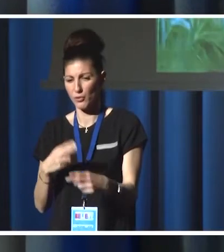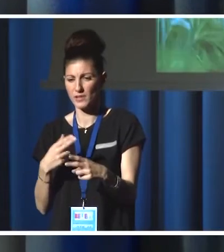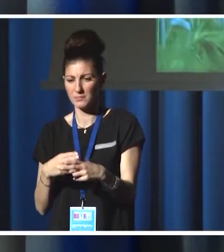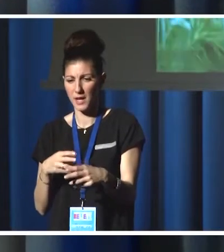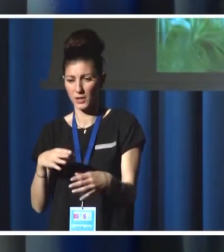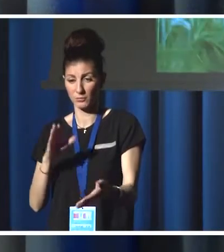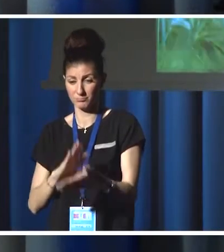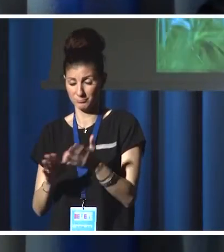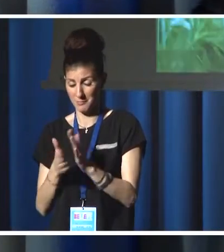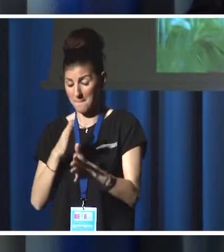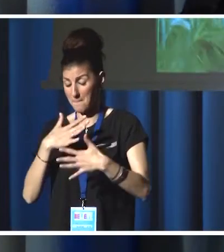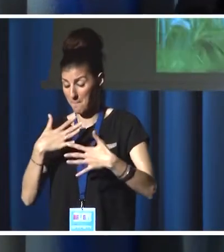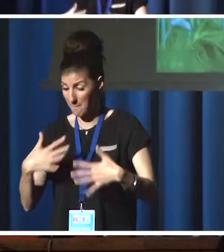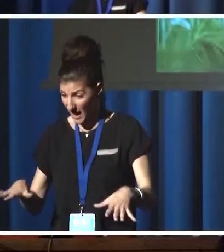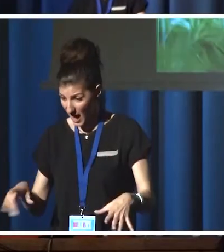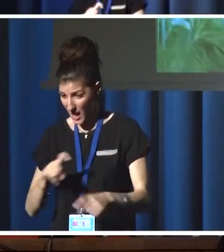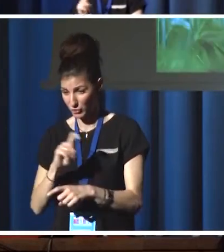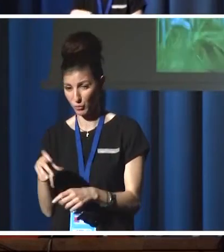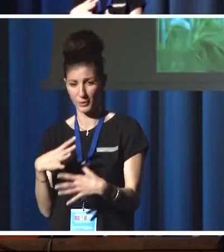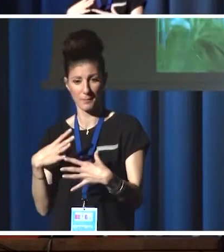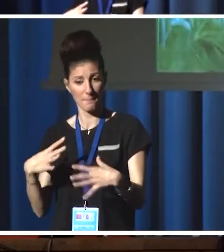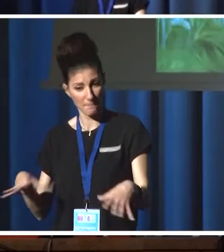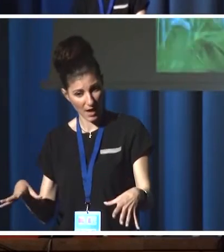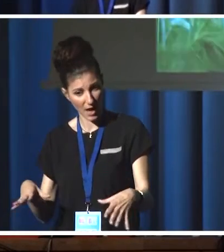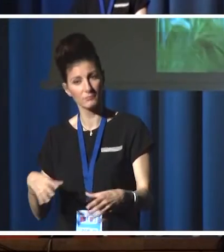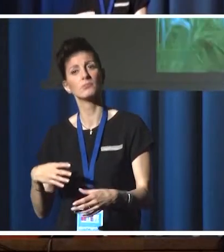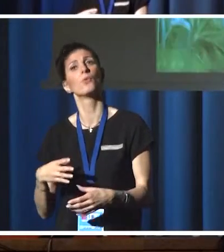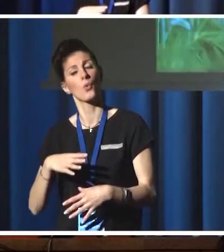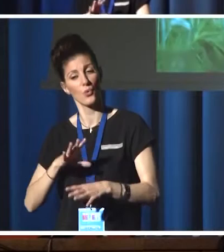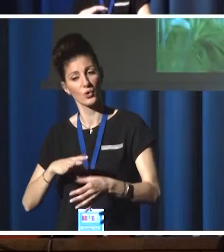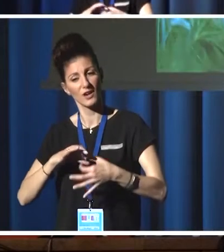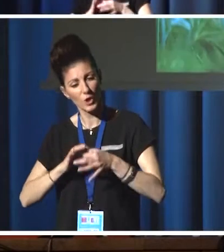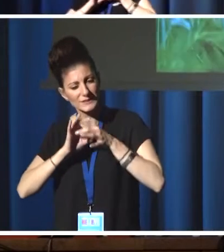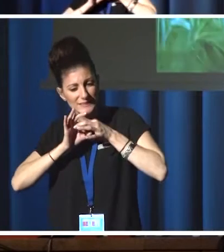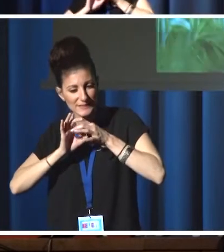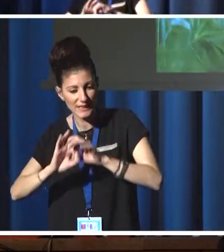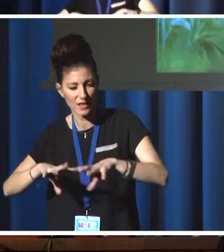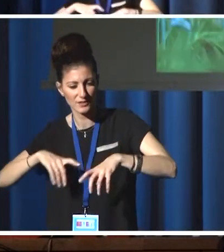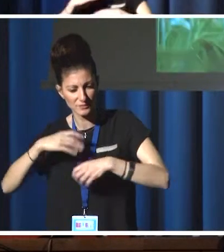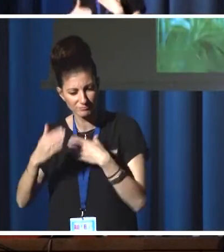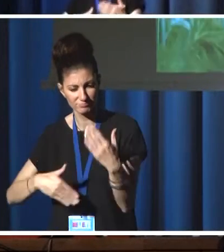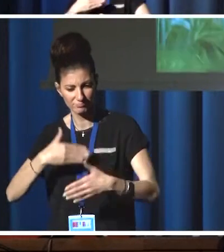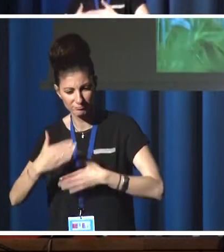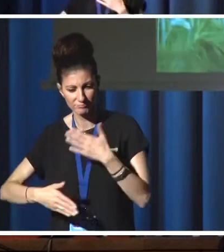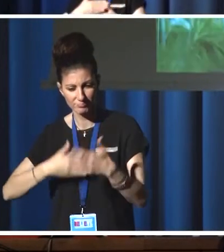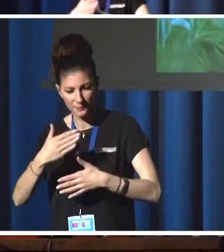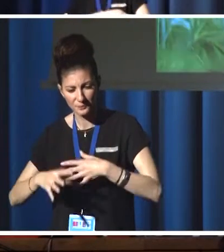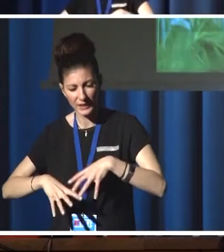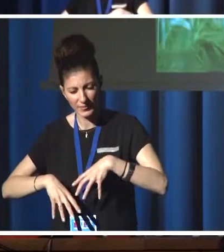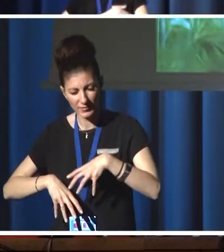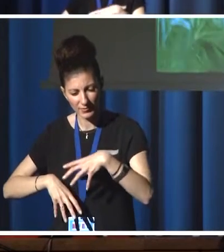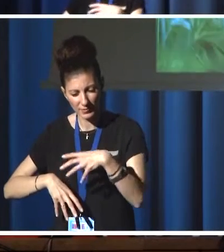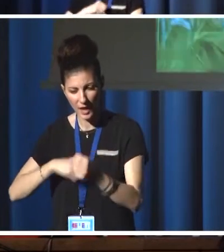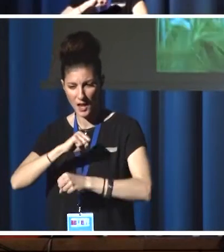θα υπήρχε εξέλιξη δεν θα υπήρχε ζωή συνοπτικά δηλαδή κοινός αποδεκτό είναι ότι